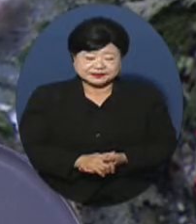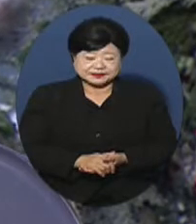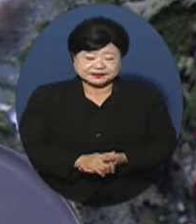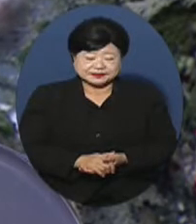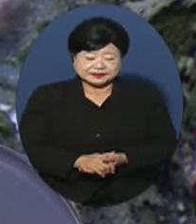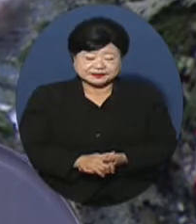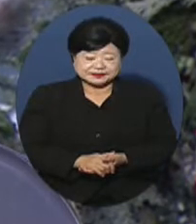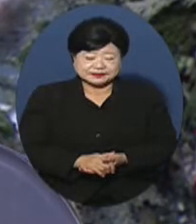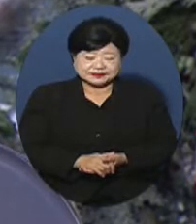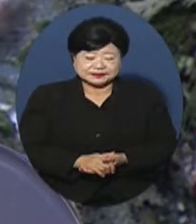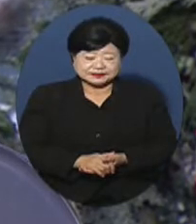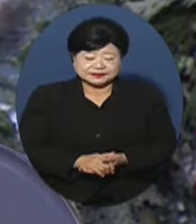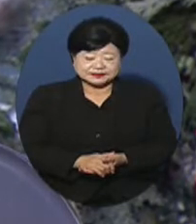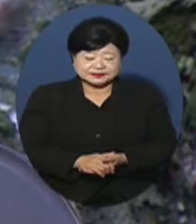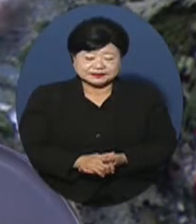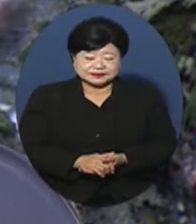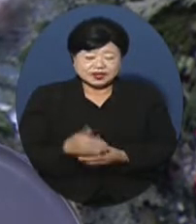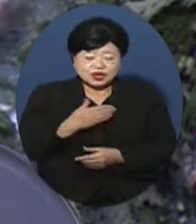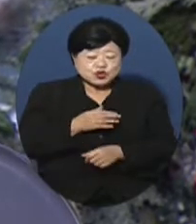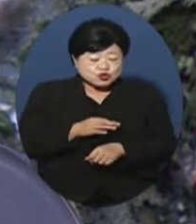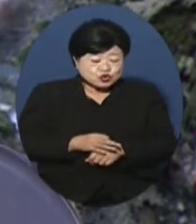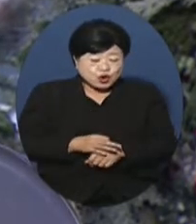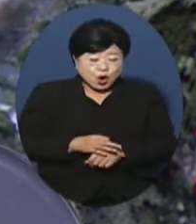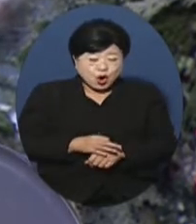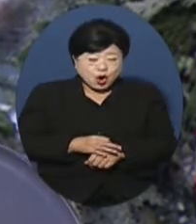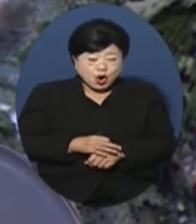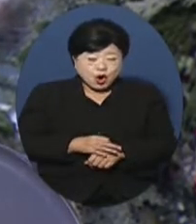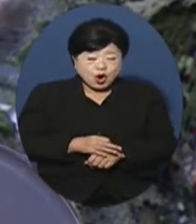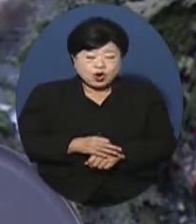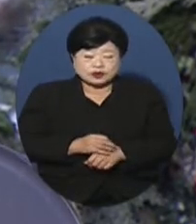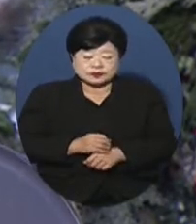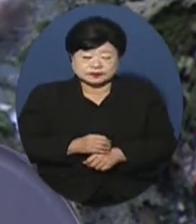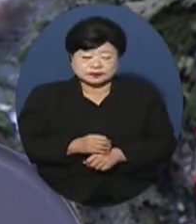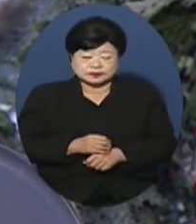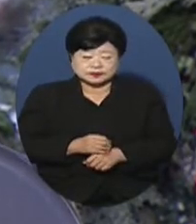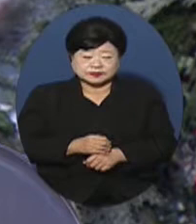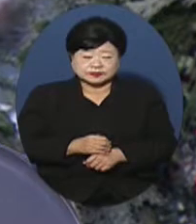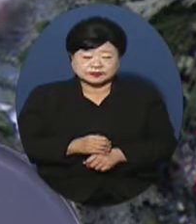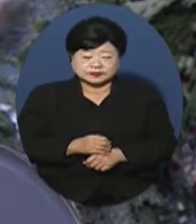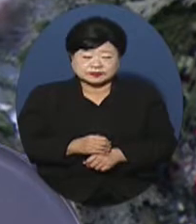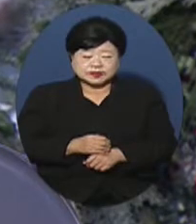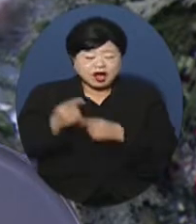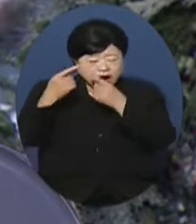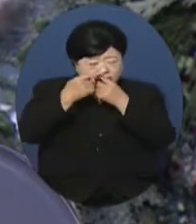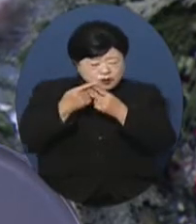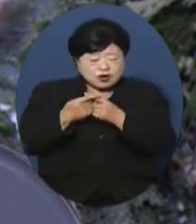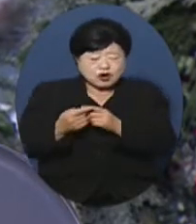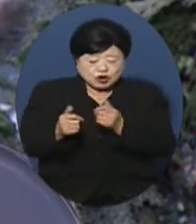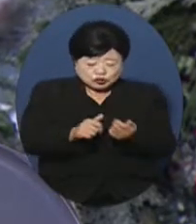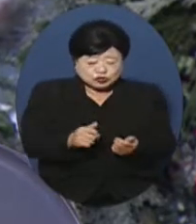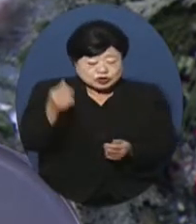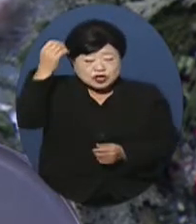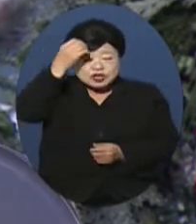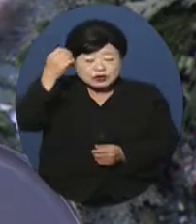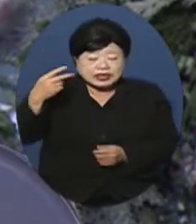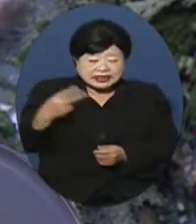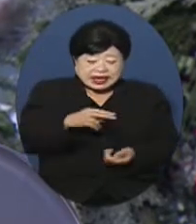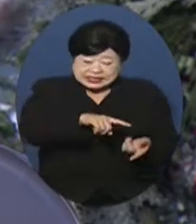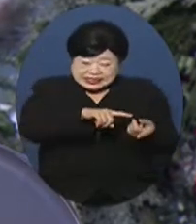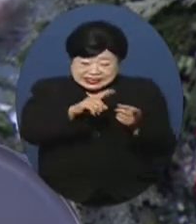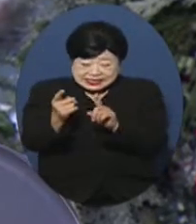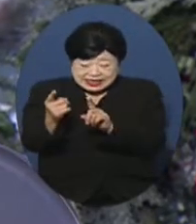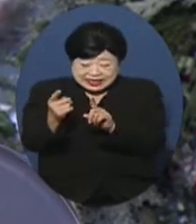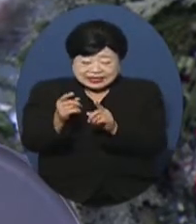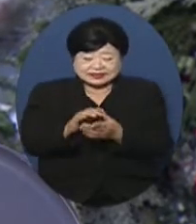아 예예 영어로 그러므로 괴물로 추웠던 영원히 다시 사라의